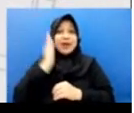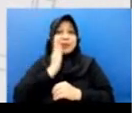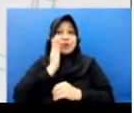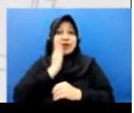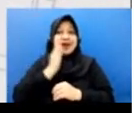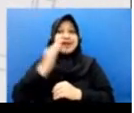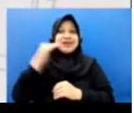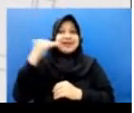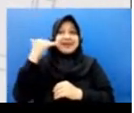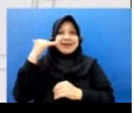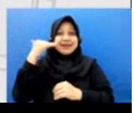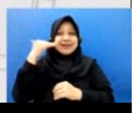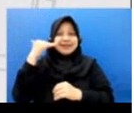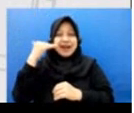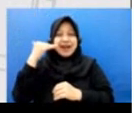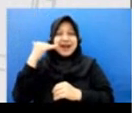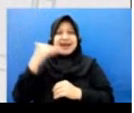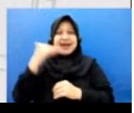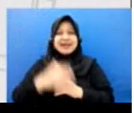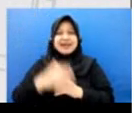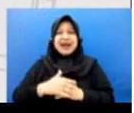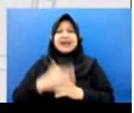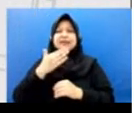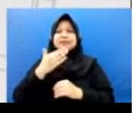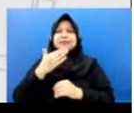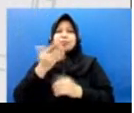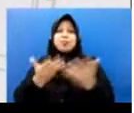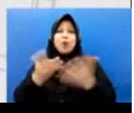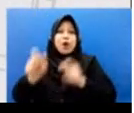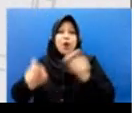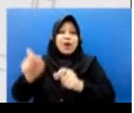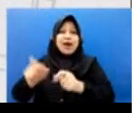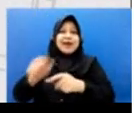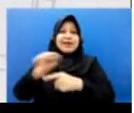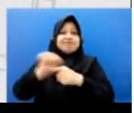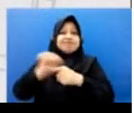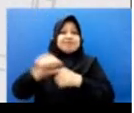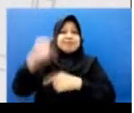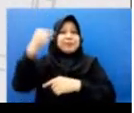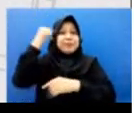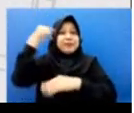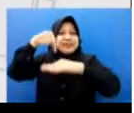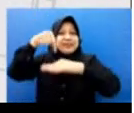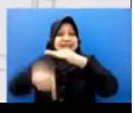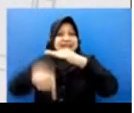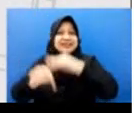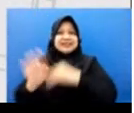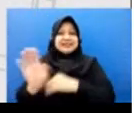terutama mereka yang tidak terlatih untuk berpikir kritis, sesuai